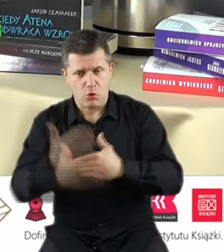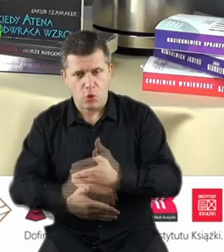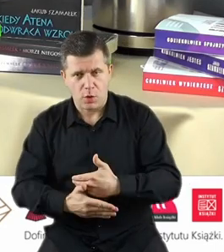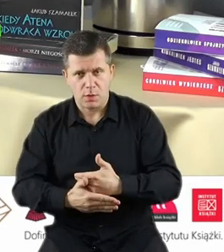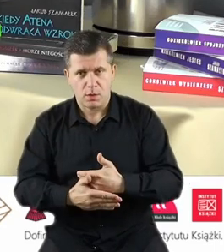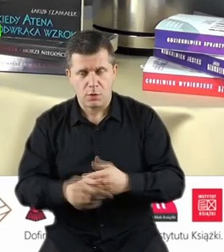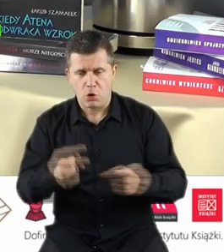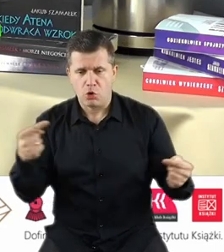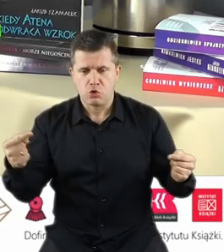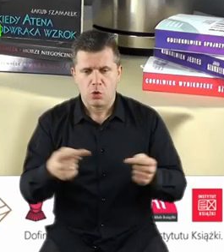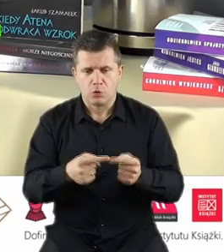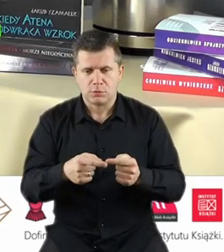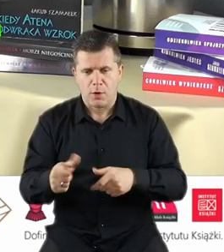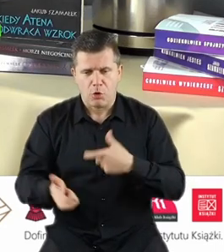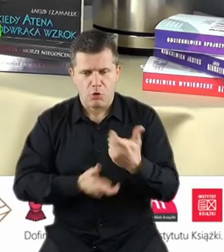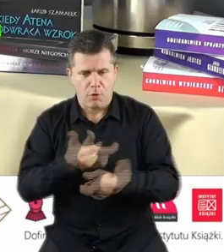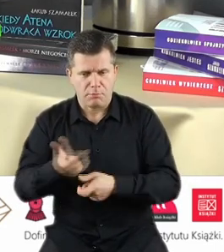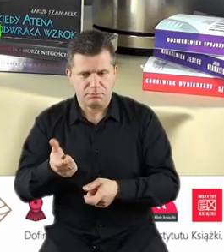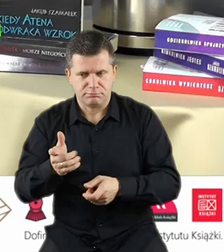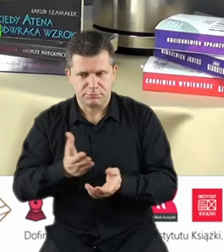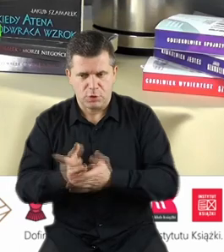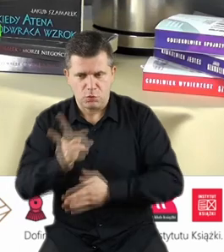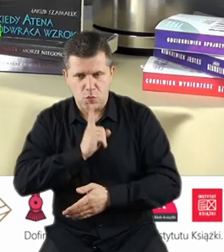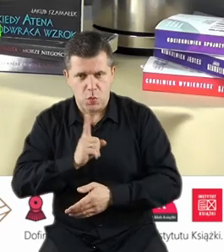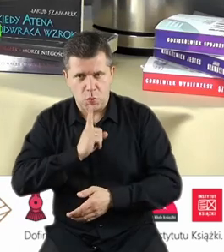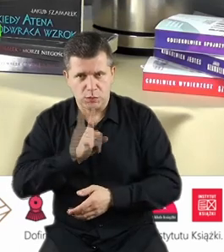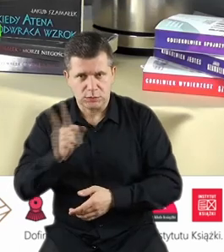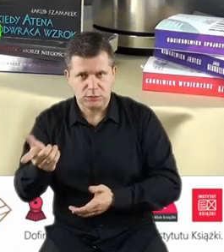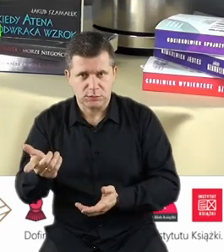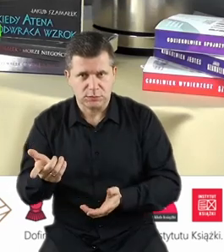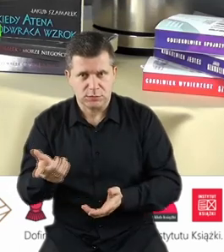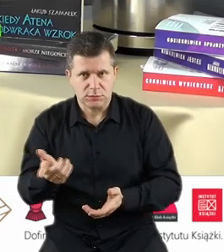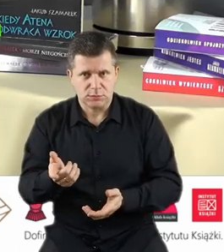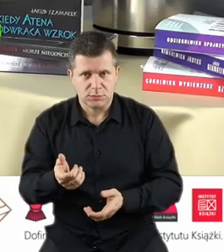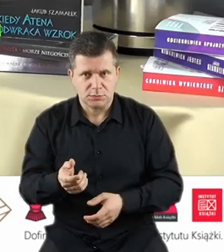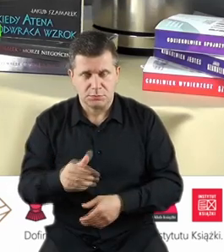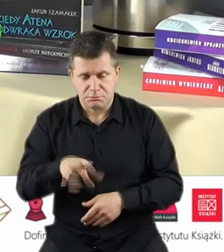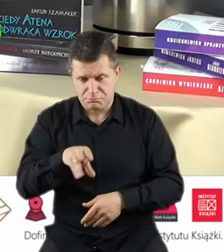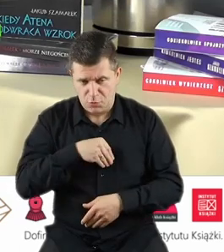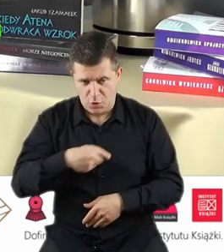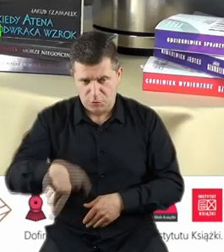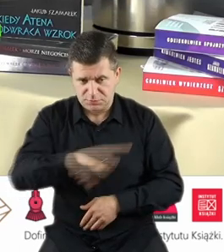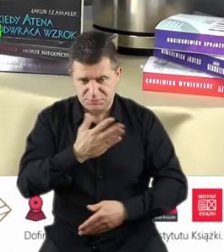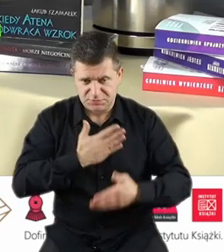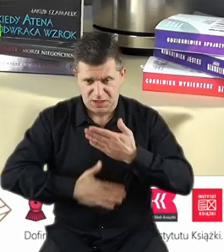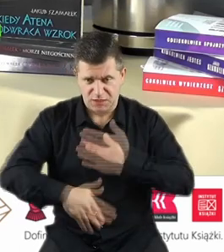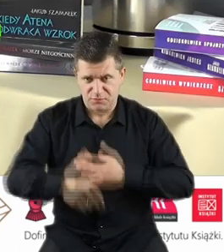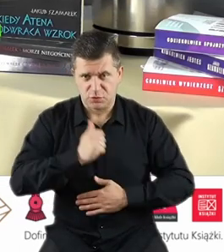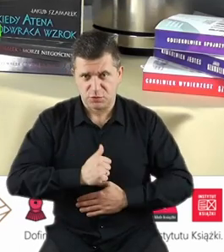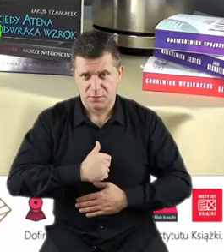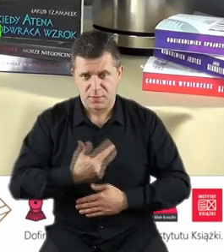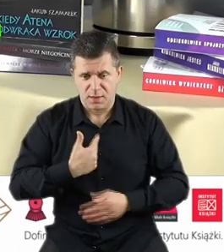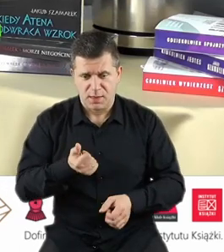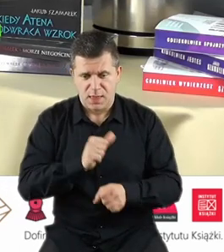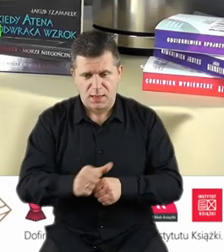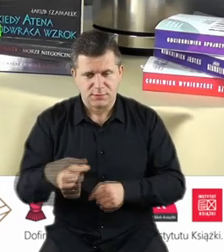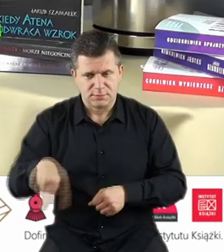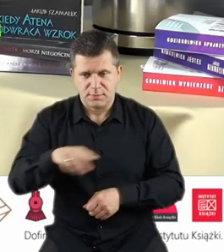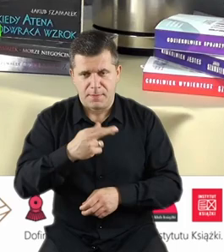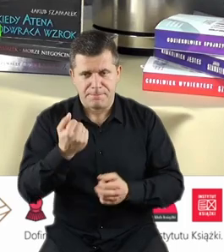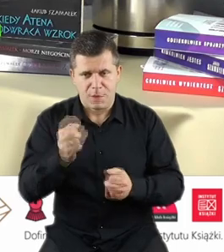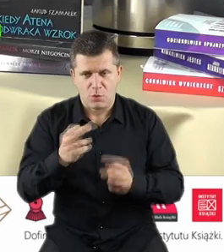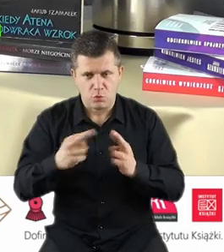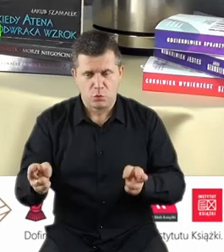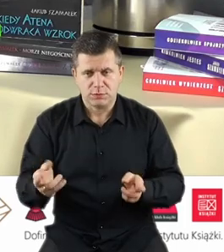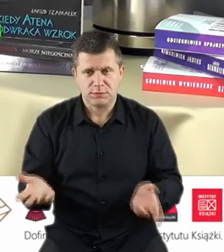został stworzony przez byt, który jest pozbawiony jakichkolwiek uczuć, to czy my możemy być tak zadowoleni z siebie, że my jesteśmy bardzo różni i